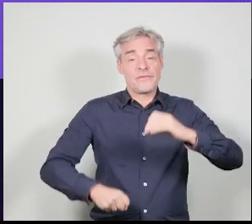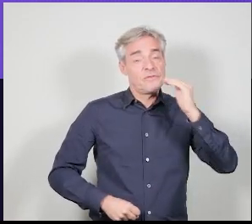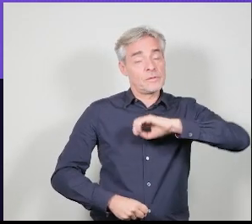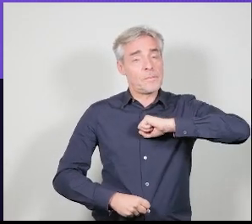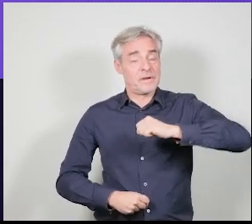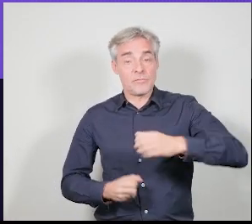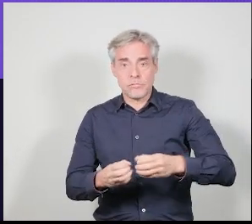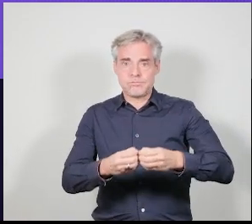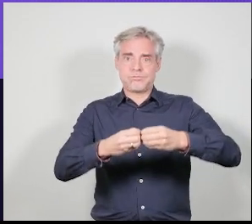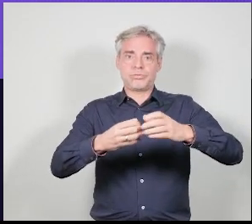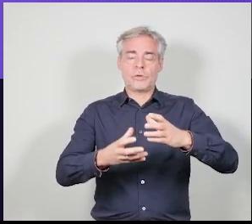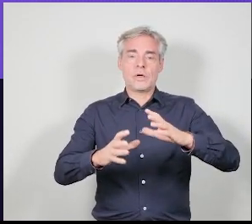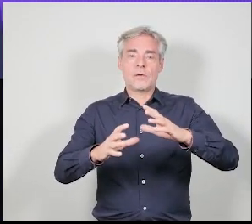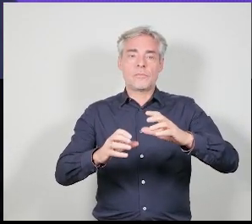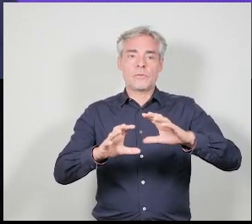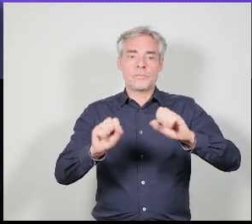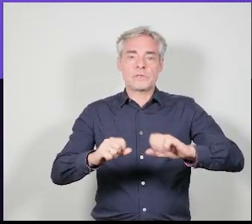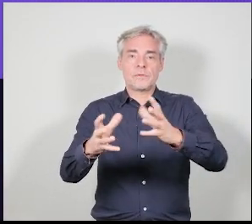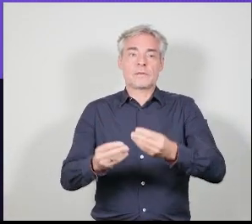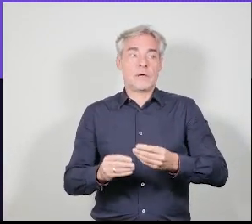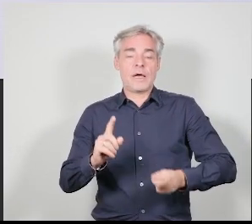importantes. Voilà.